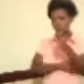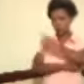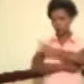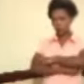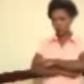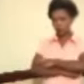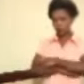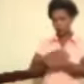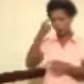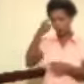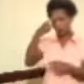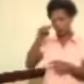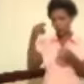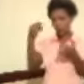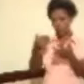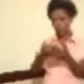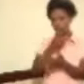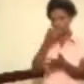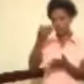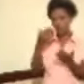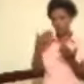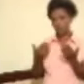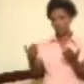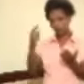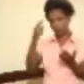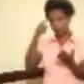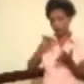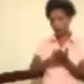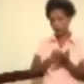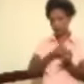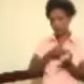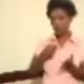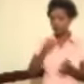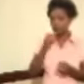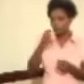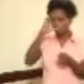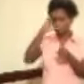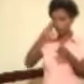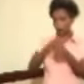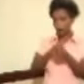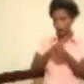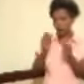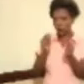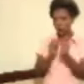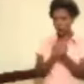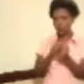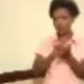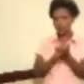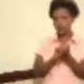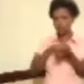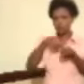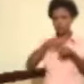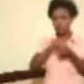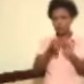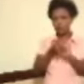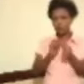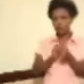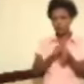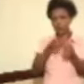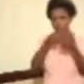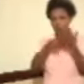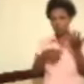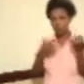de grâce pour nouvel élu. Hein. Même pas tellement quoi que la temps de grâce pour lui. Étant donné le conseil de problèmes Captain Ni, et c'est